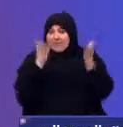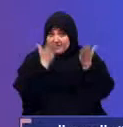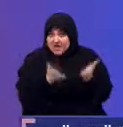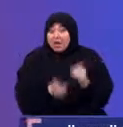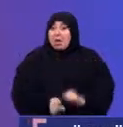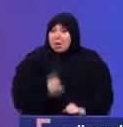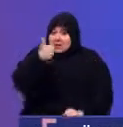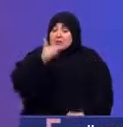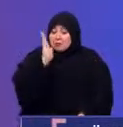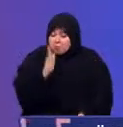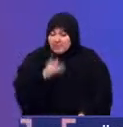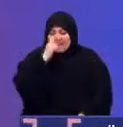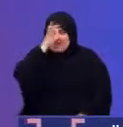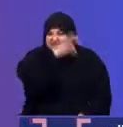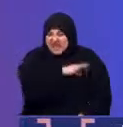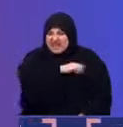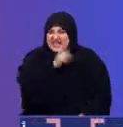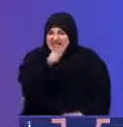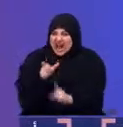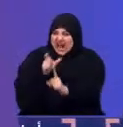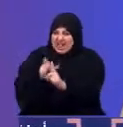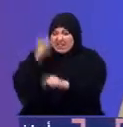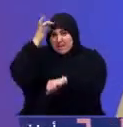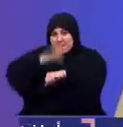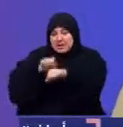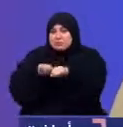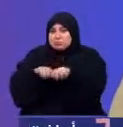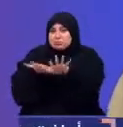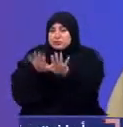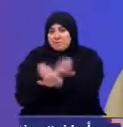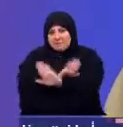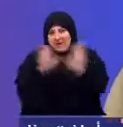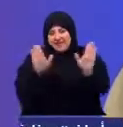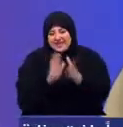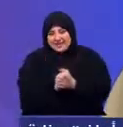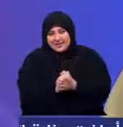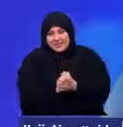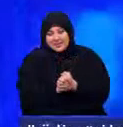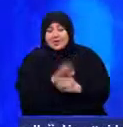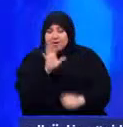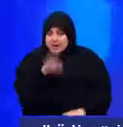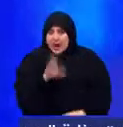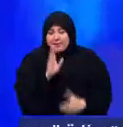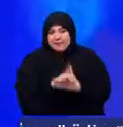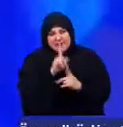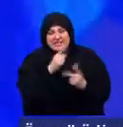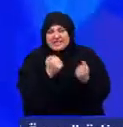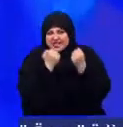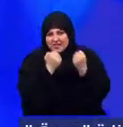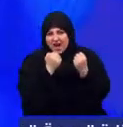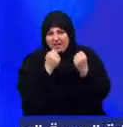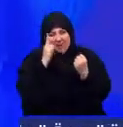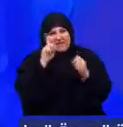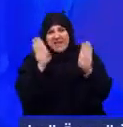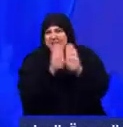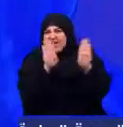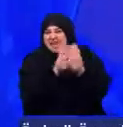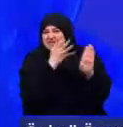كان ممكن أن إحنا حصرنا هذا الوباء وممكن يكون قد نعم. لكن لا تستطيع أن تستمر. صعب.